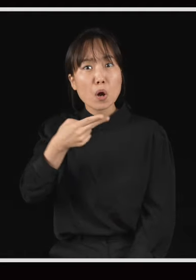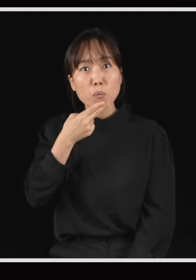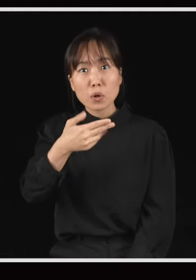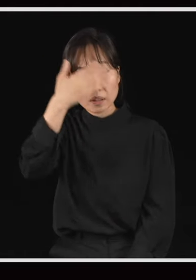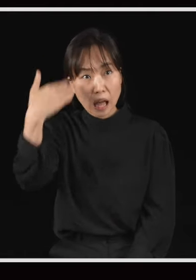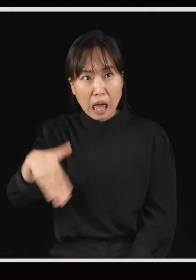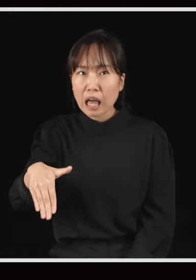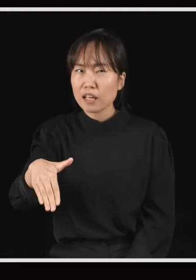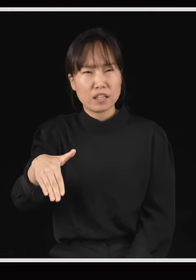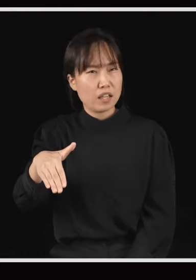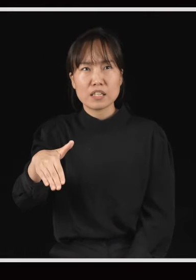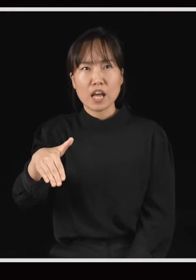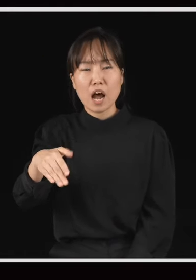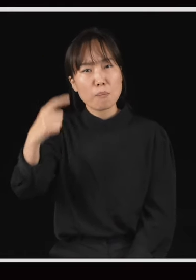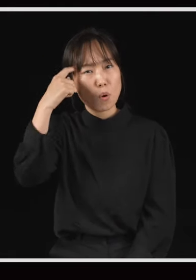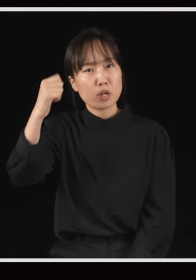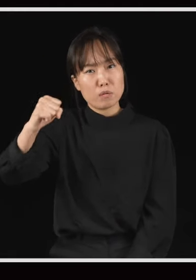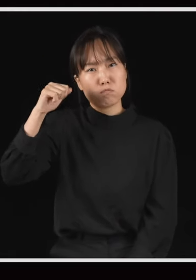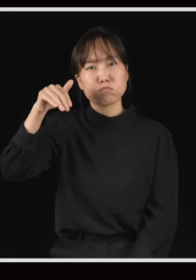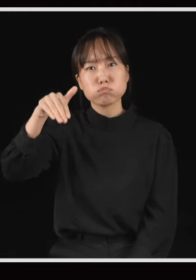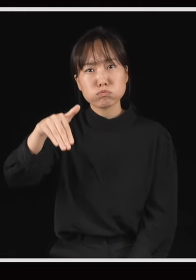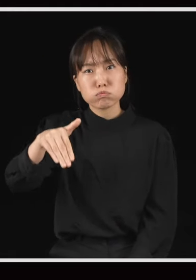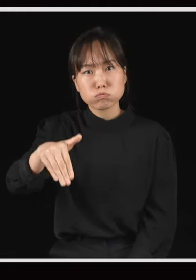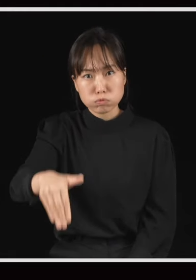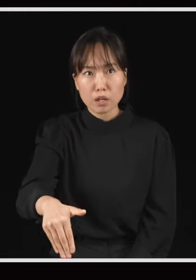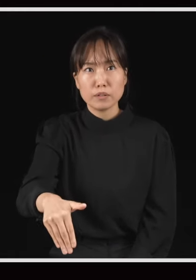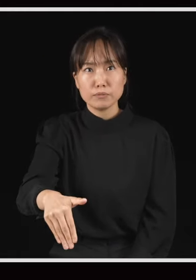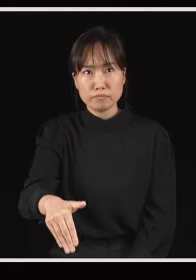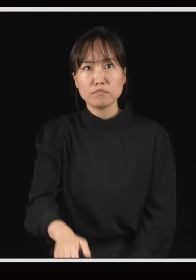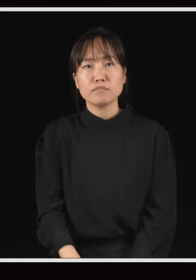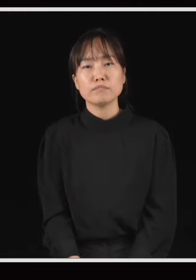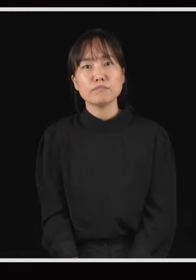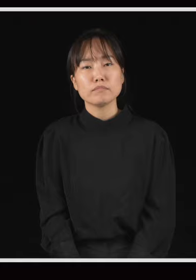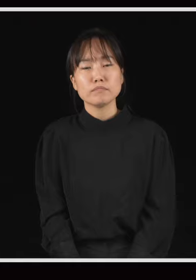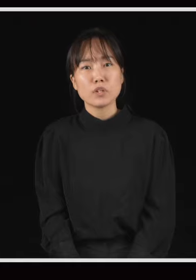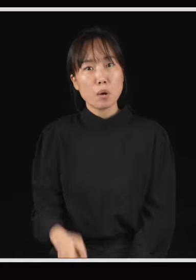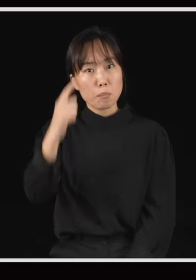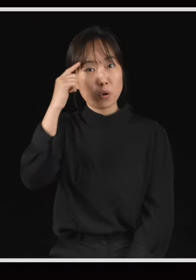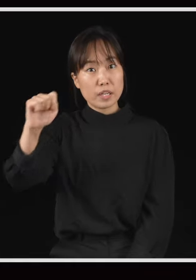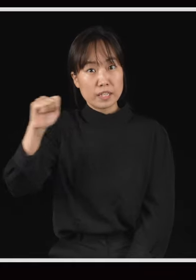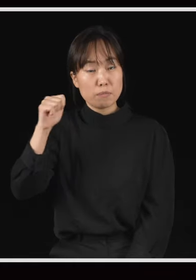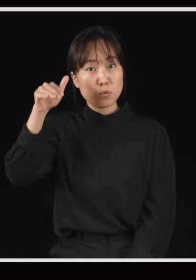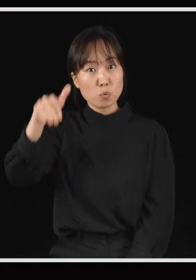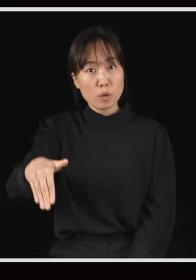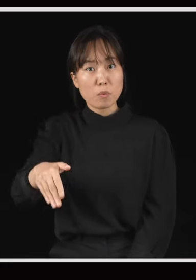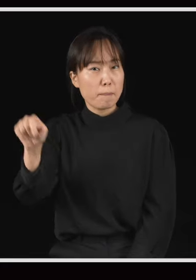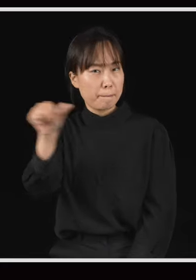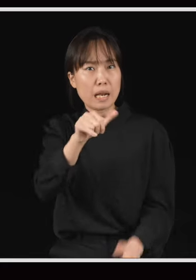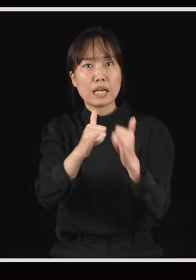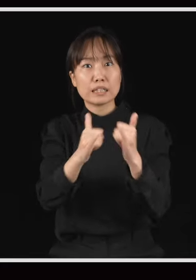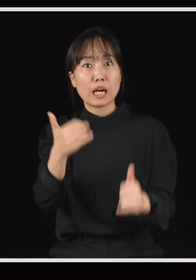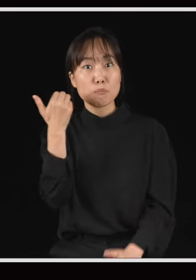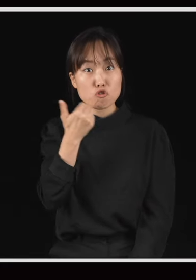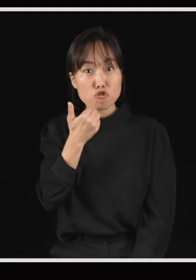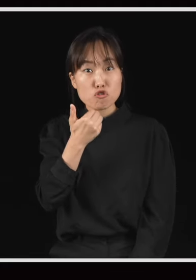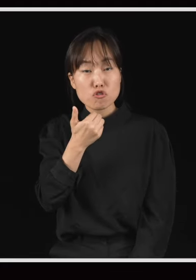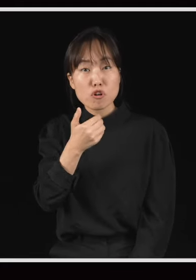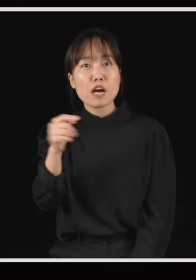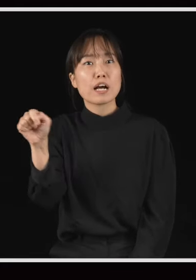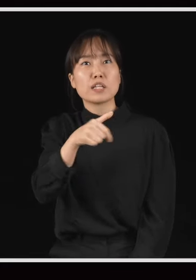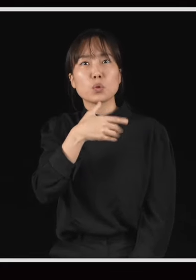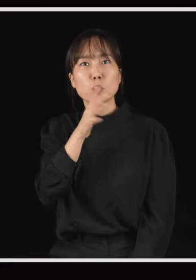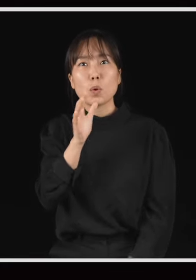굳이 치매까지 오지 않더라도 시간이 지나면 지날수록 조금씩 우리는 IQ가 떨어져요. 이 IQ가 떨어지는 속도가